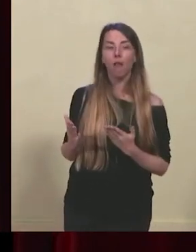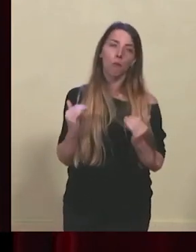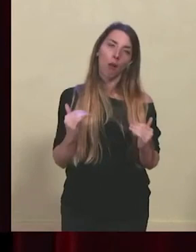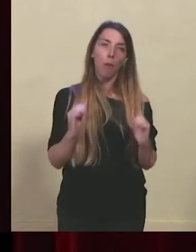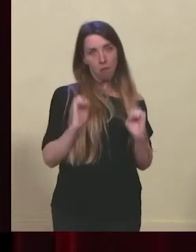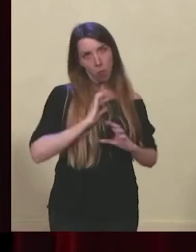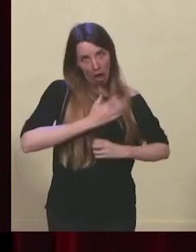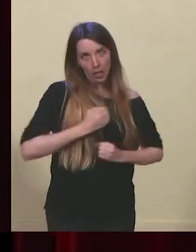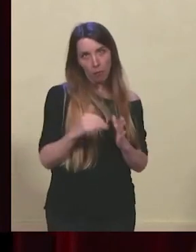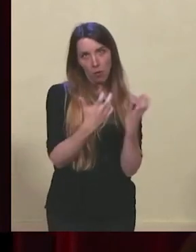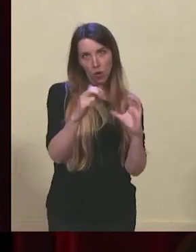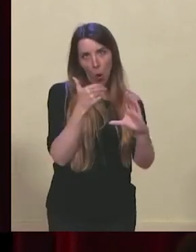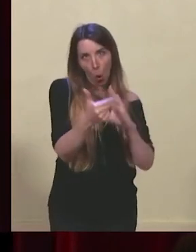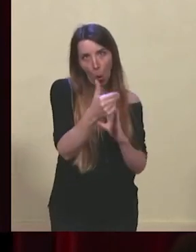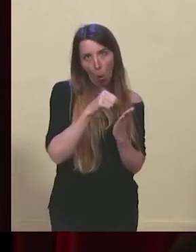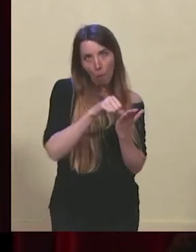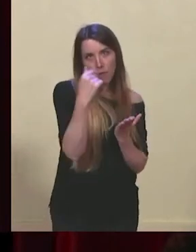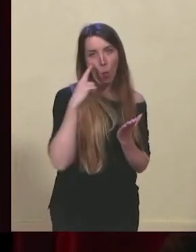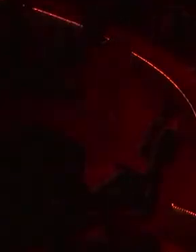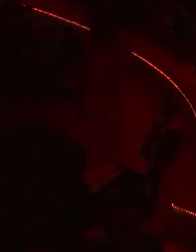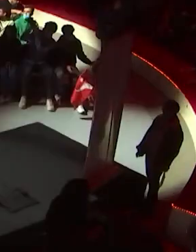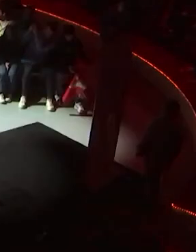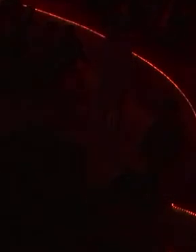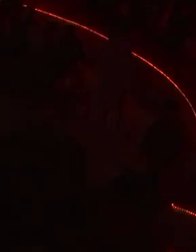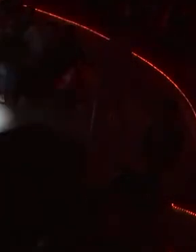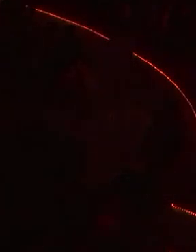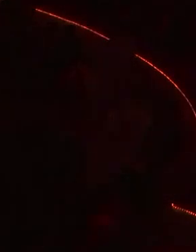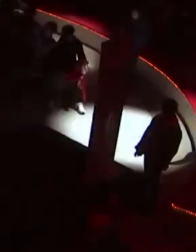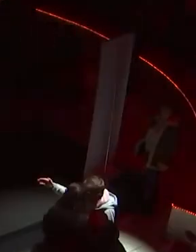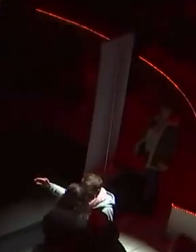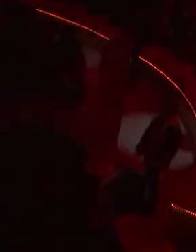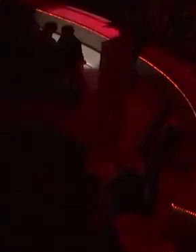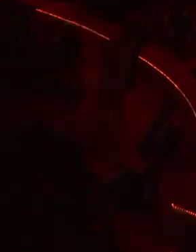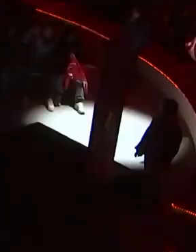à 1 800 euros. Enfin, c'est quand même... Et donc, si la société...